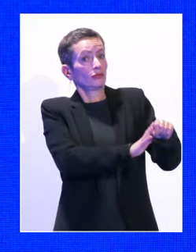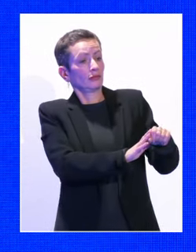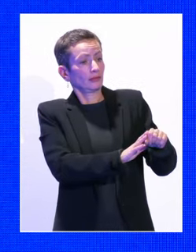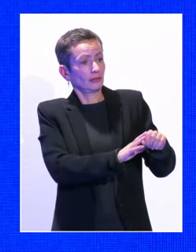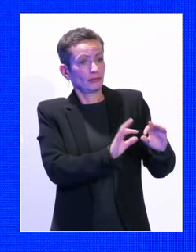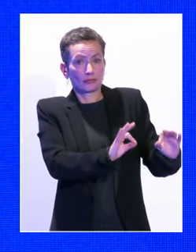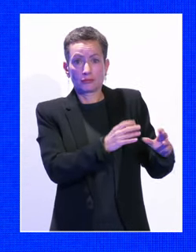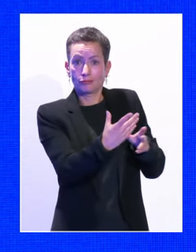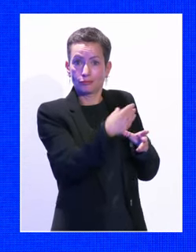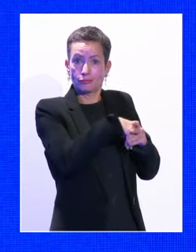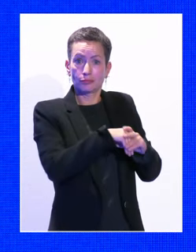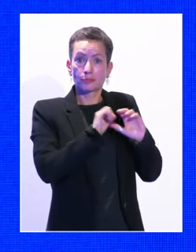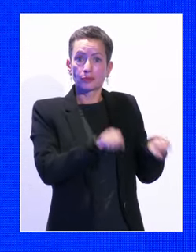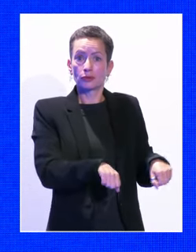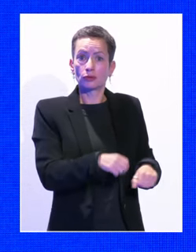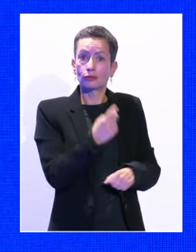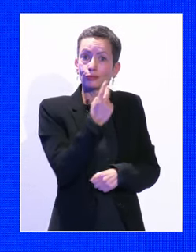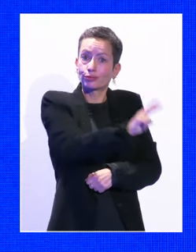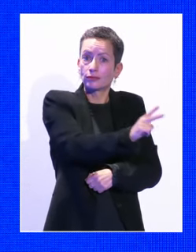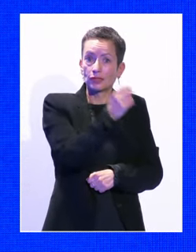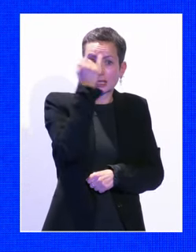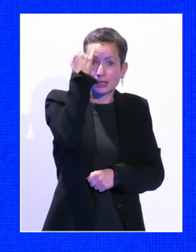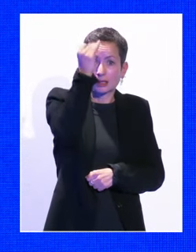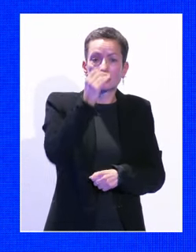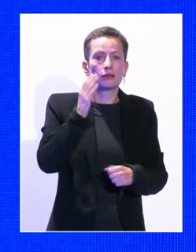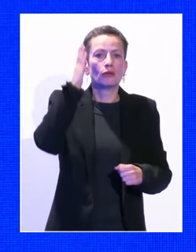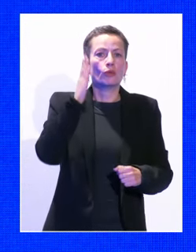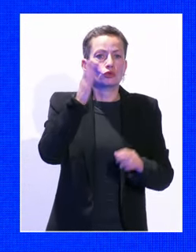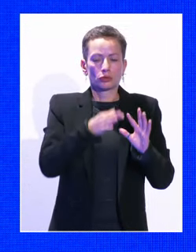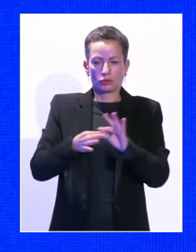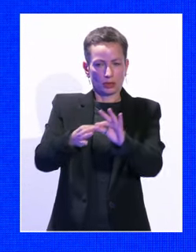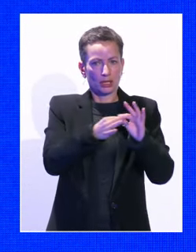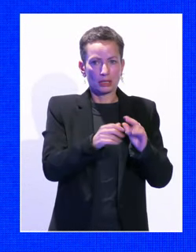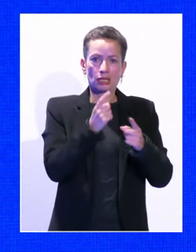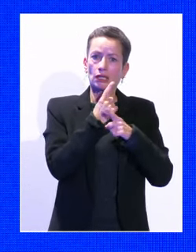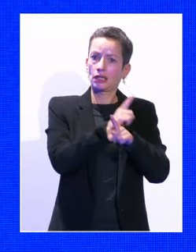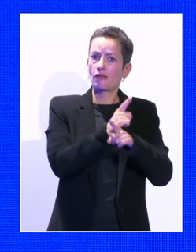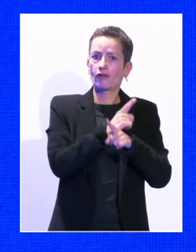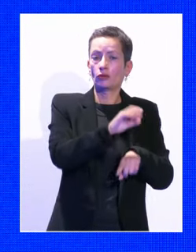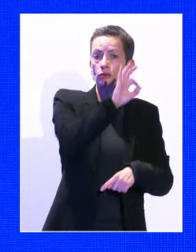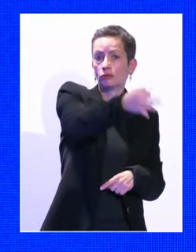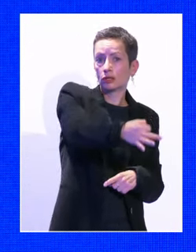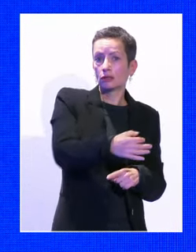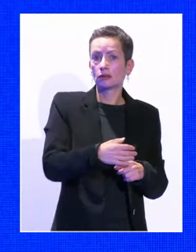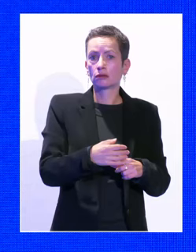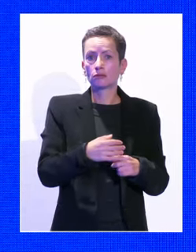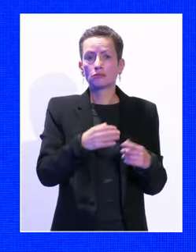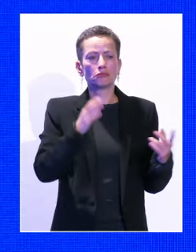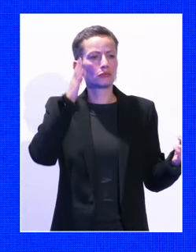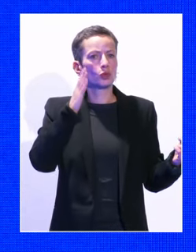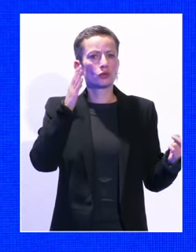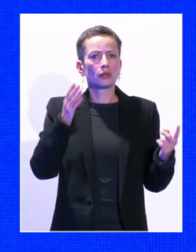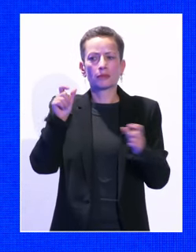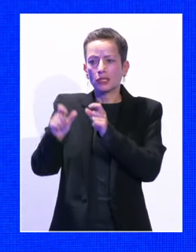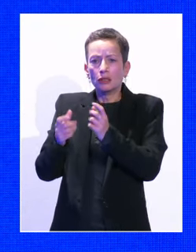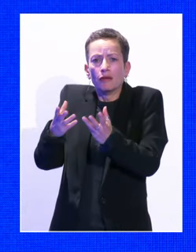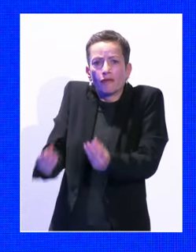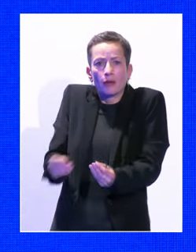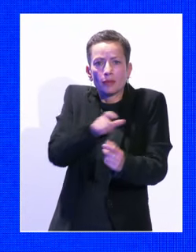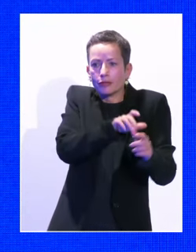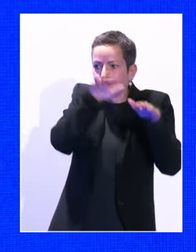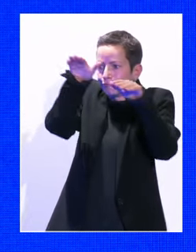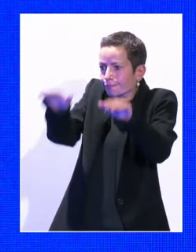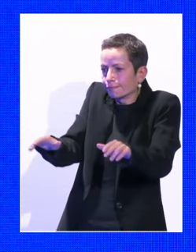légitime à défendre l'idée d'un besoin de solidarité, besoin de veiller sur les plus faibles.